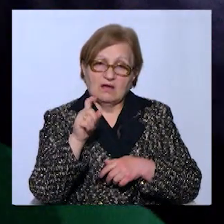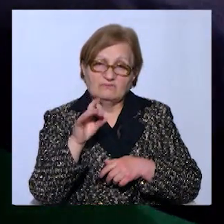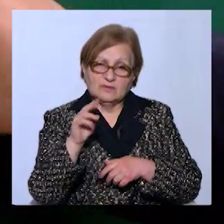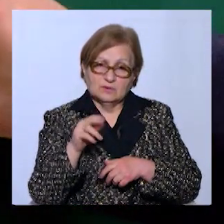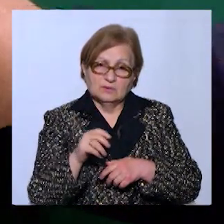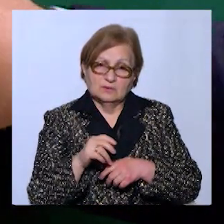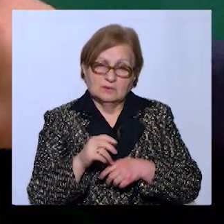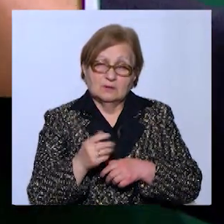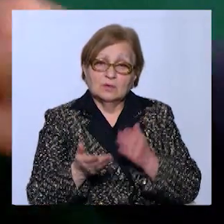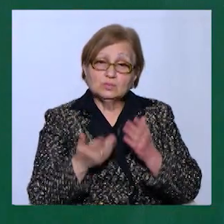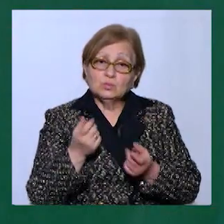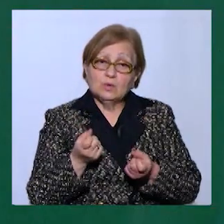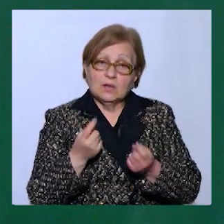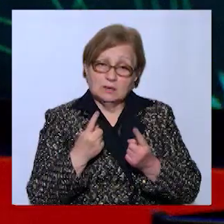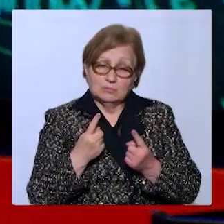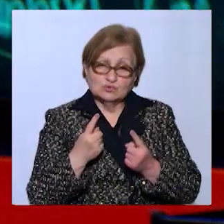თუ აღმოჩნდა